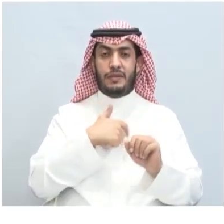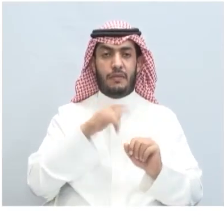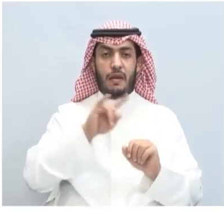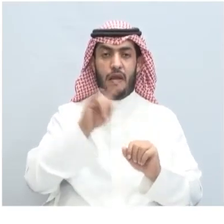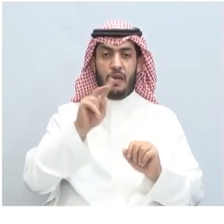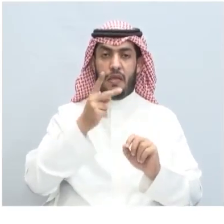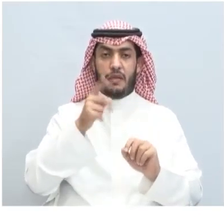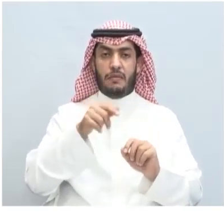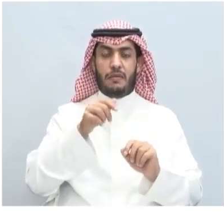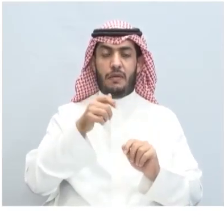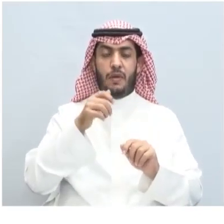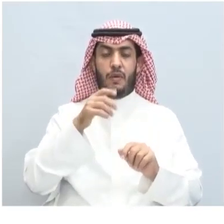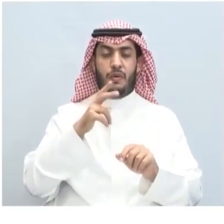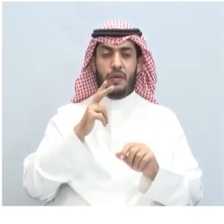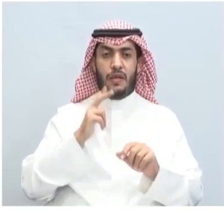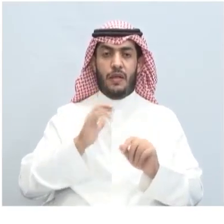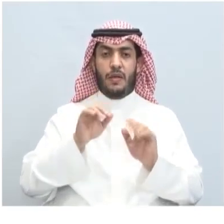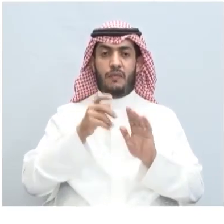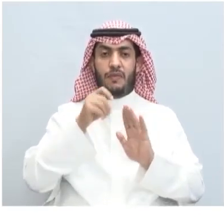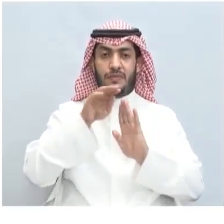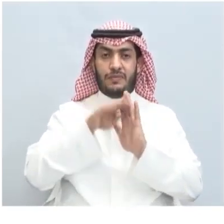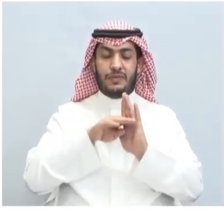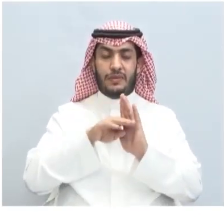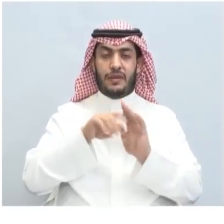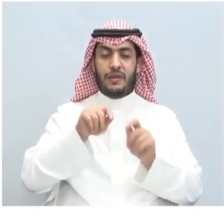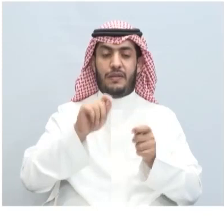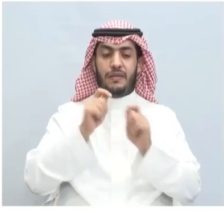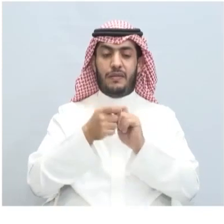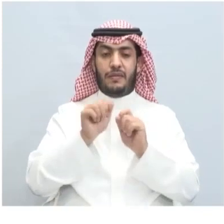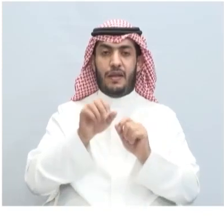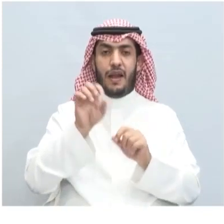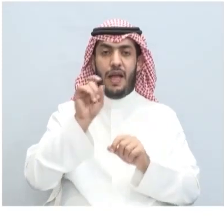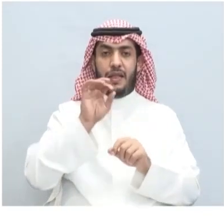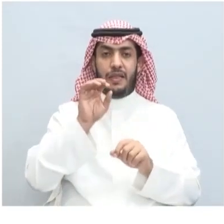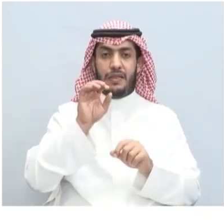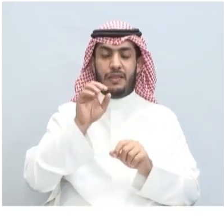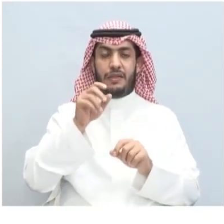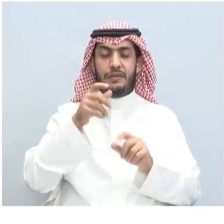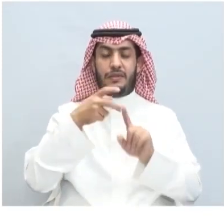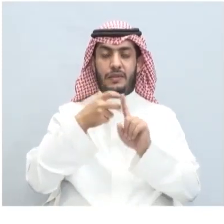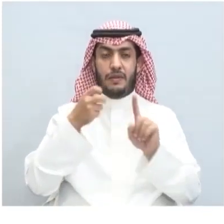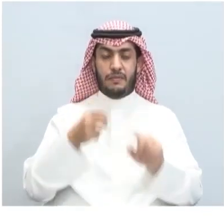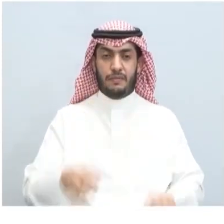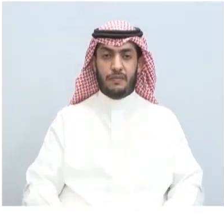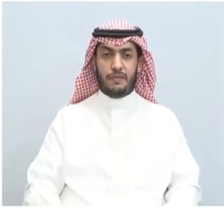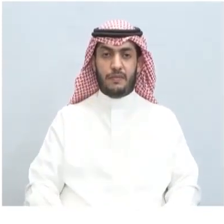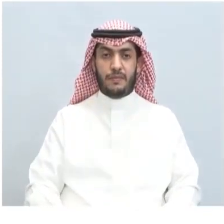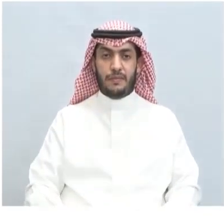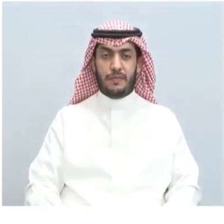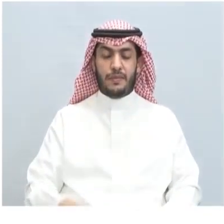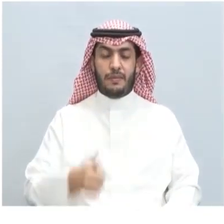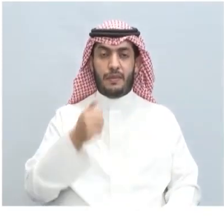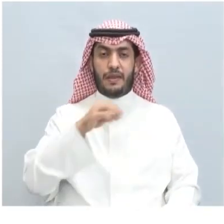تتغير ثروه المستثمر وانما يتغير فقط هو عدد الاسهم التي يملكها وبالتالي مع